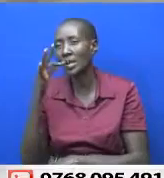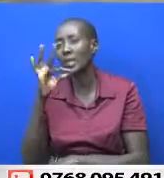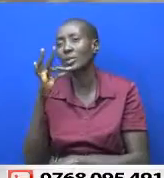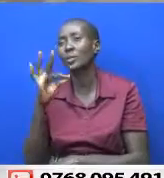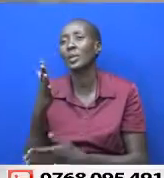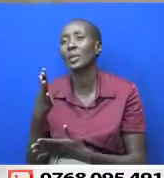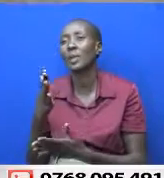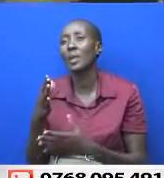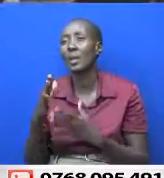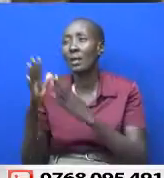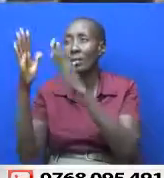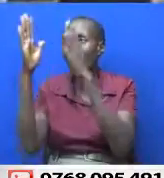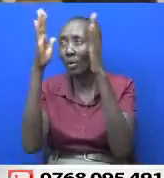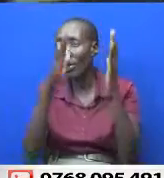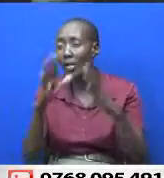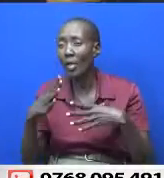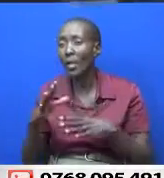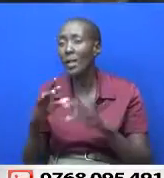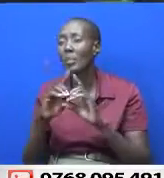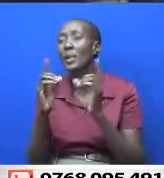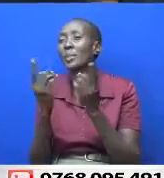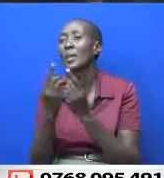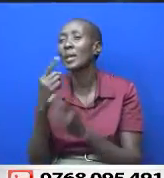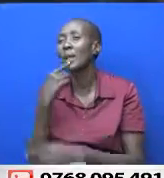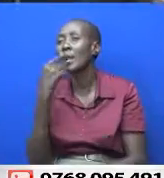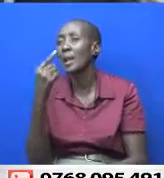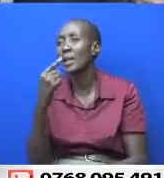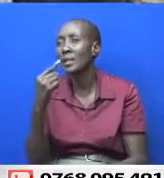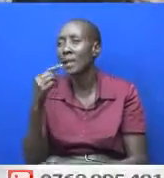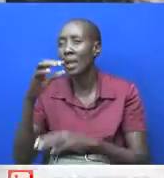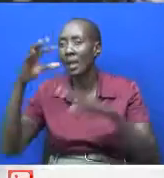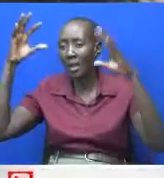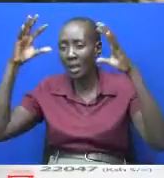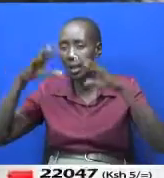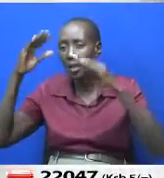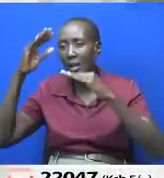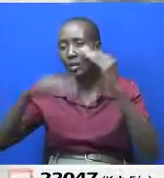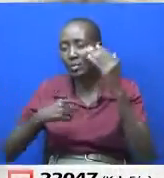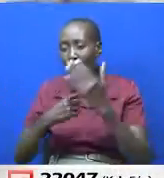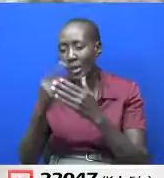na watabiri wa hali ya anga, wanasema kuwa mvua hii itapungua kuanzia